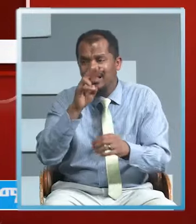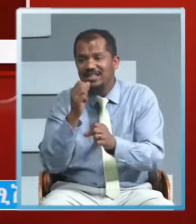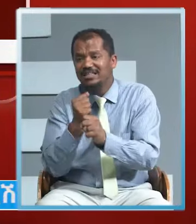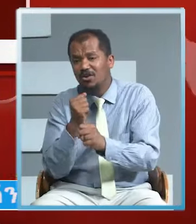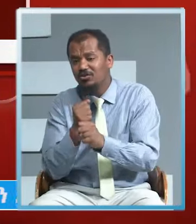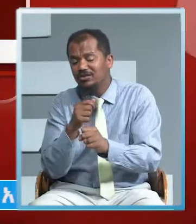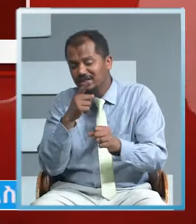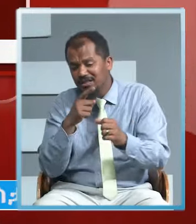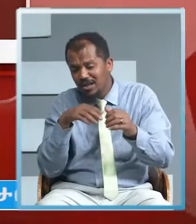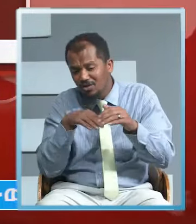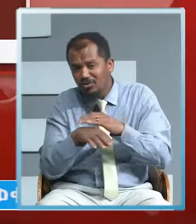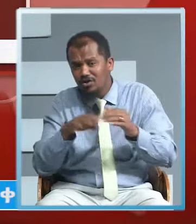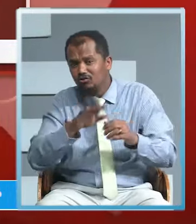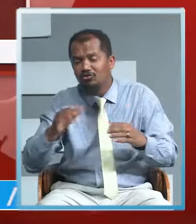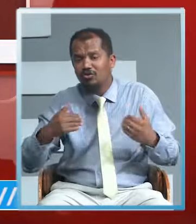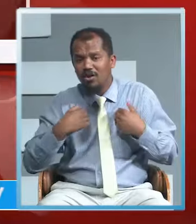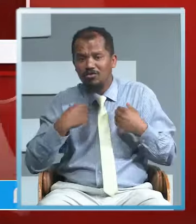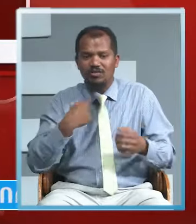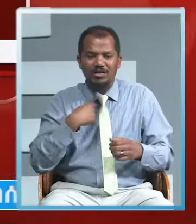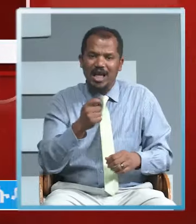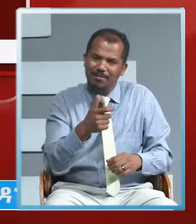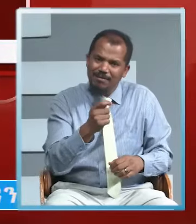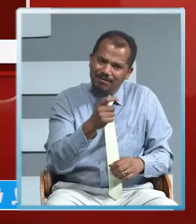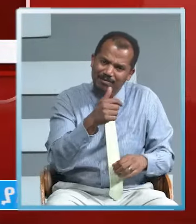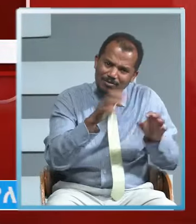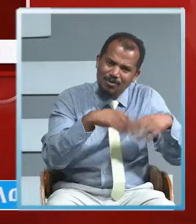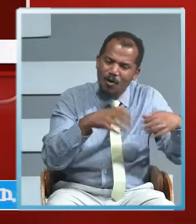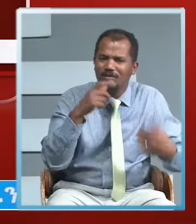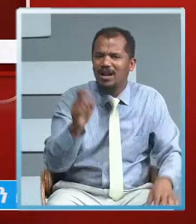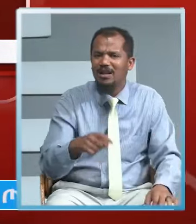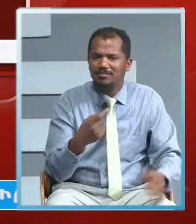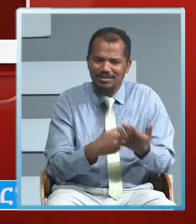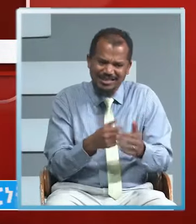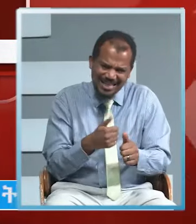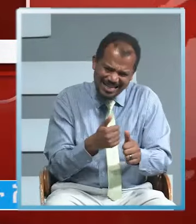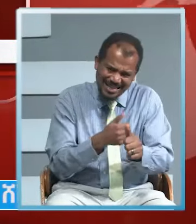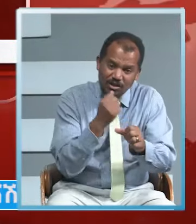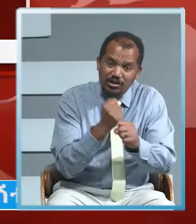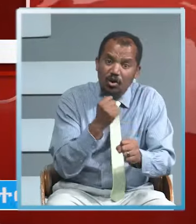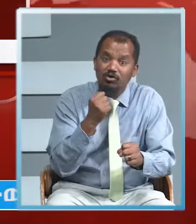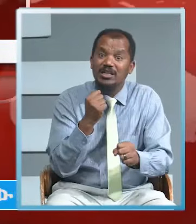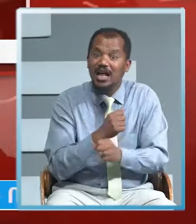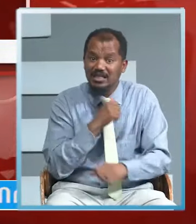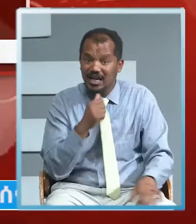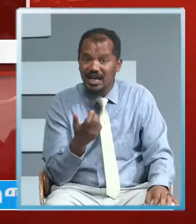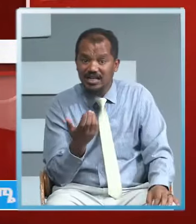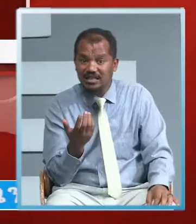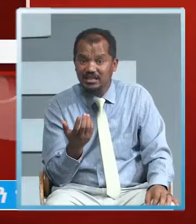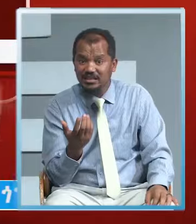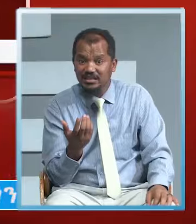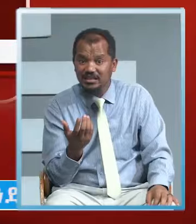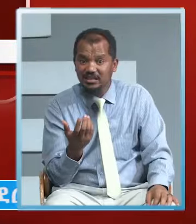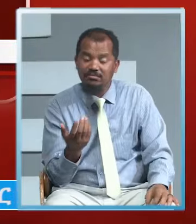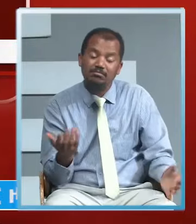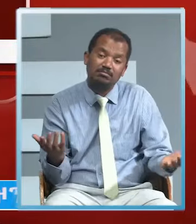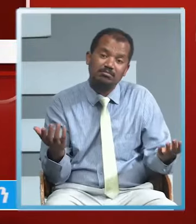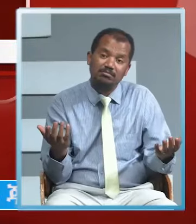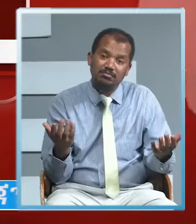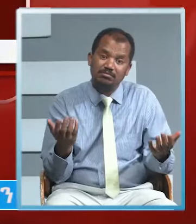ስራዎችን ይጠይቃል። እዛ ውስጥ ልጆቹ አሉ፣ ሁለተኛ እኛ መፍጠር አለ። የዚህ ላይ ተከታታይ ስራዎችን ካልሰራን